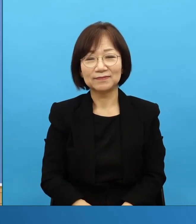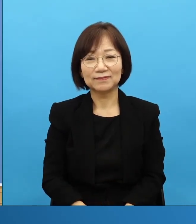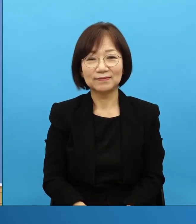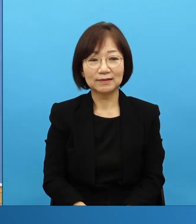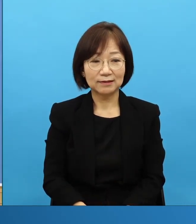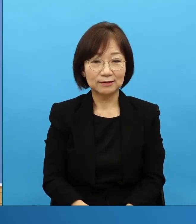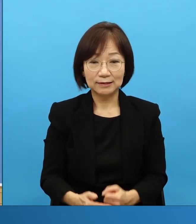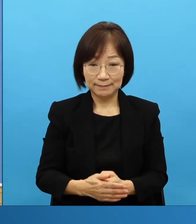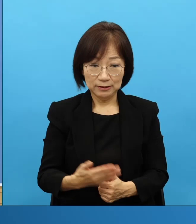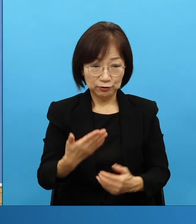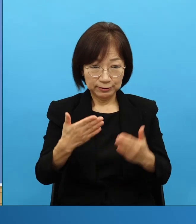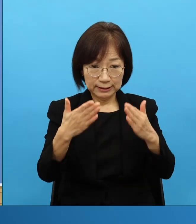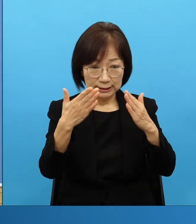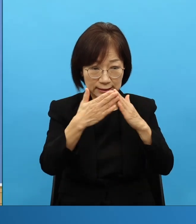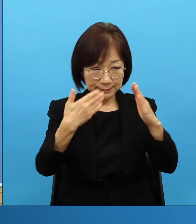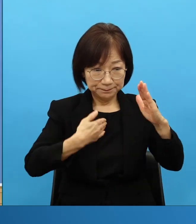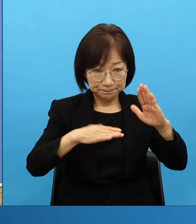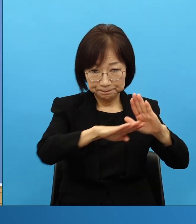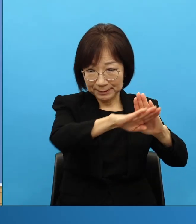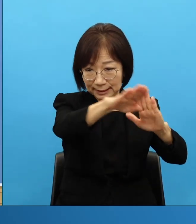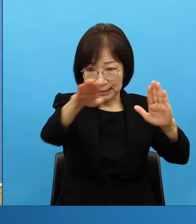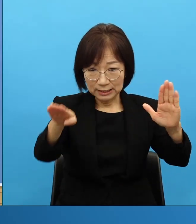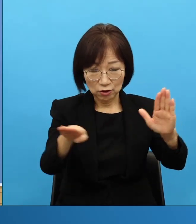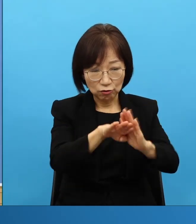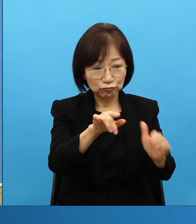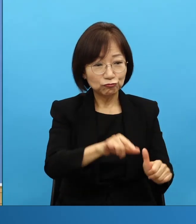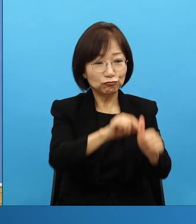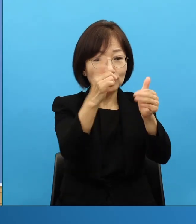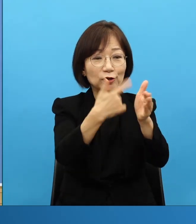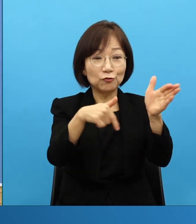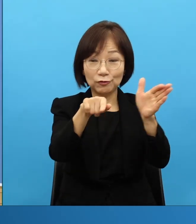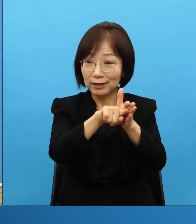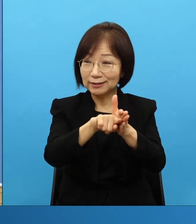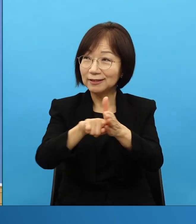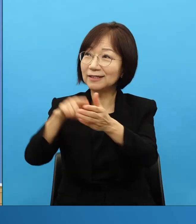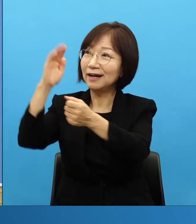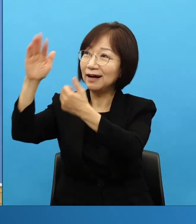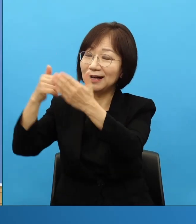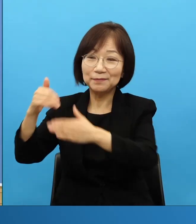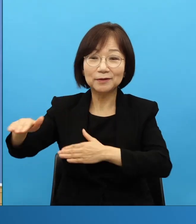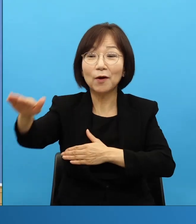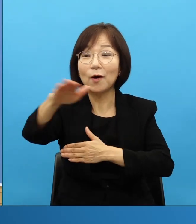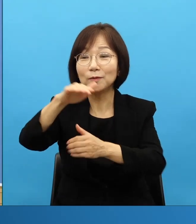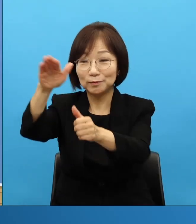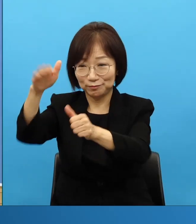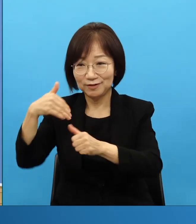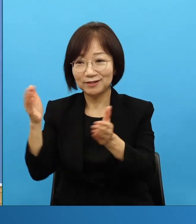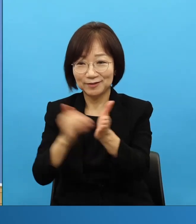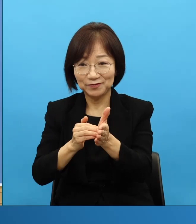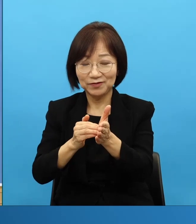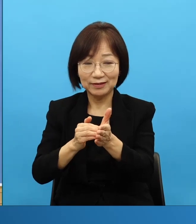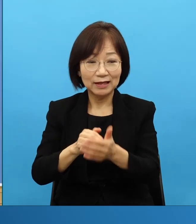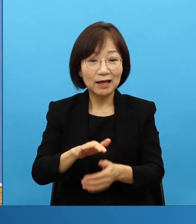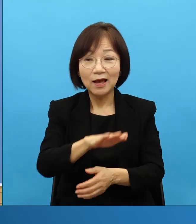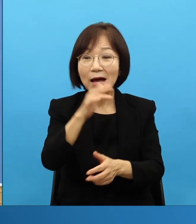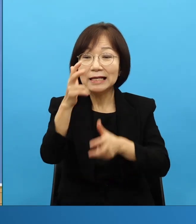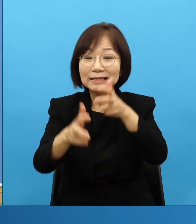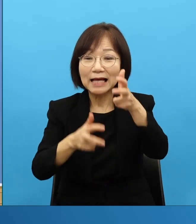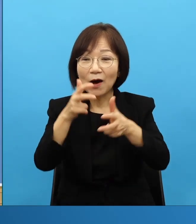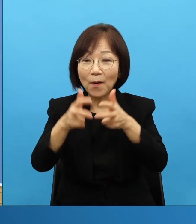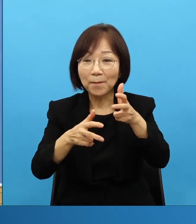가문을 살리도록 여러분을 부르신 거예요. So do not worry. God has 그렇죠. called you to save your 여러분의 family 사업 살리 line. 세계복음 하도록 부르신 겁니다. God